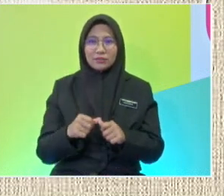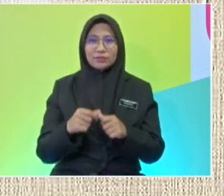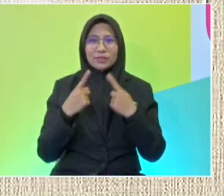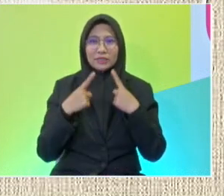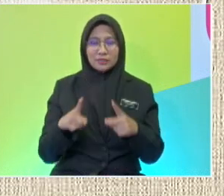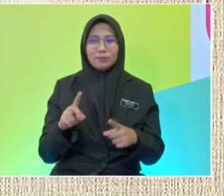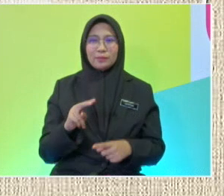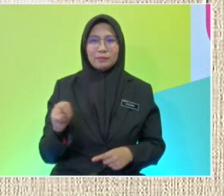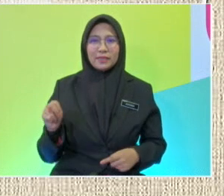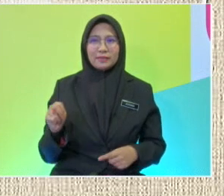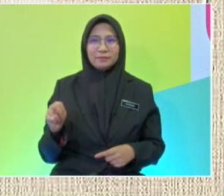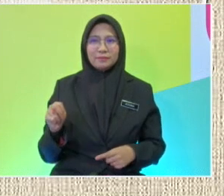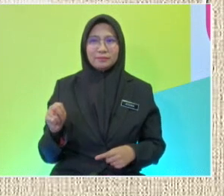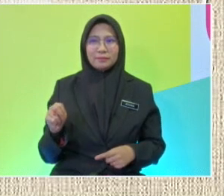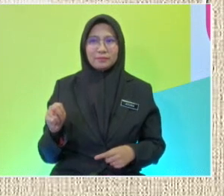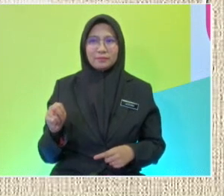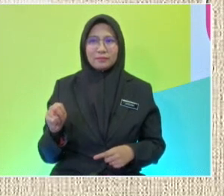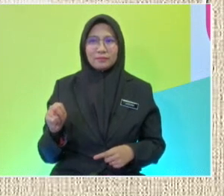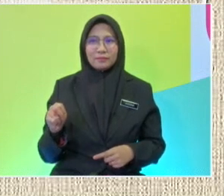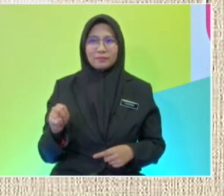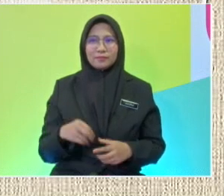peranti ibu dengan peran